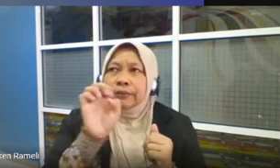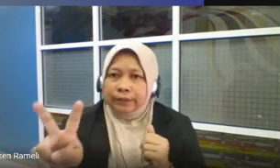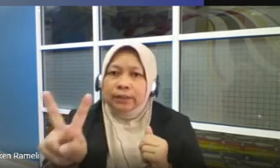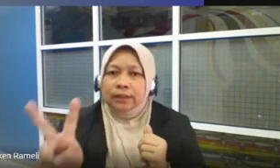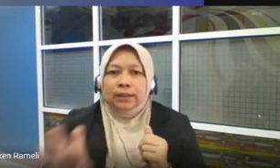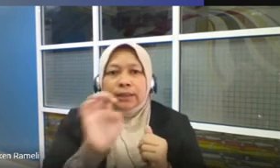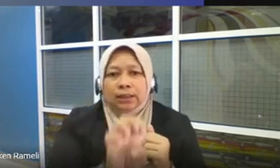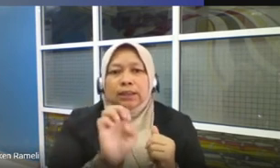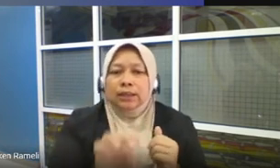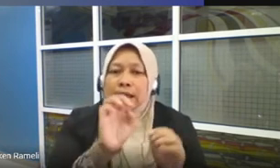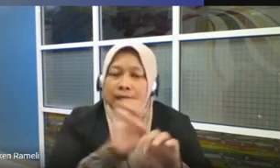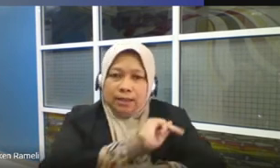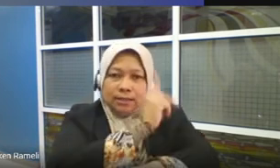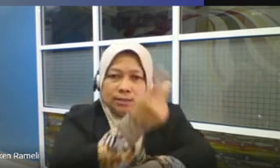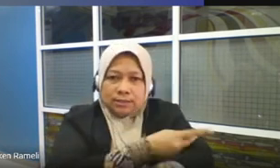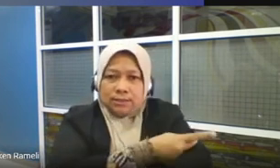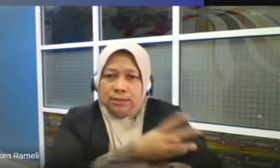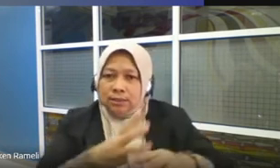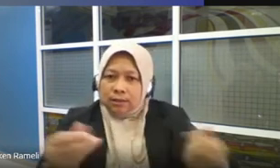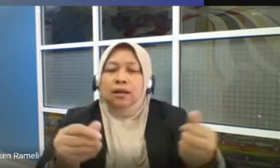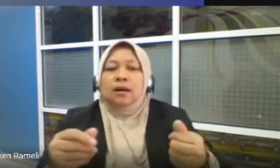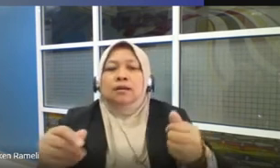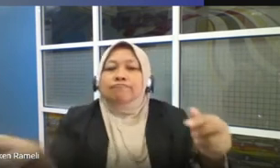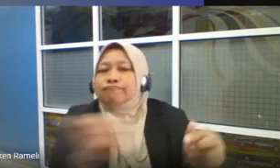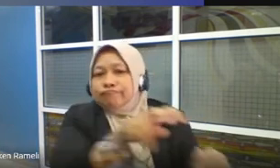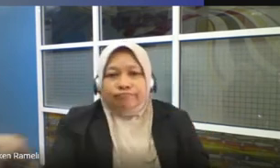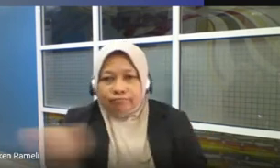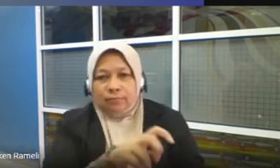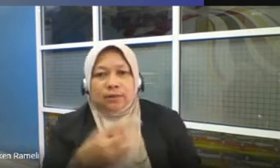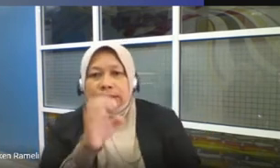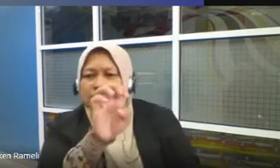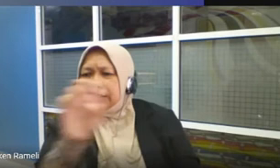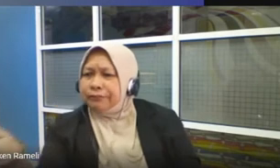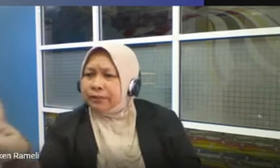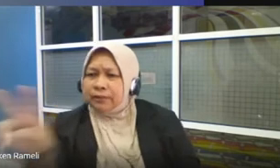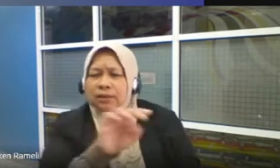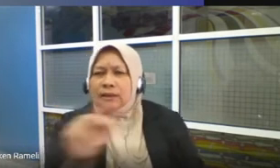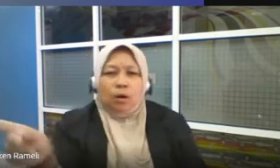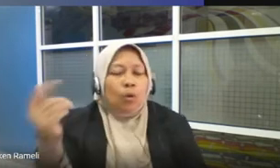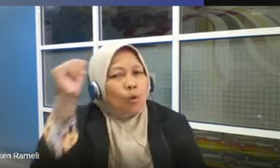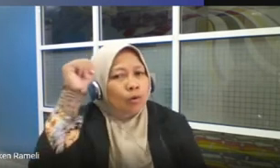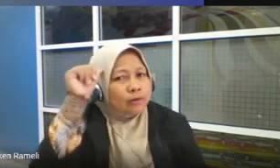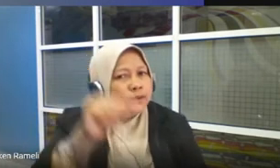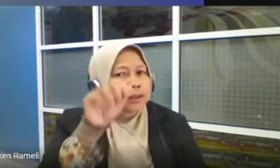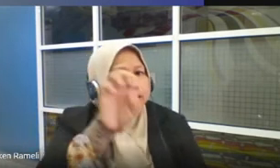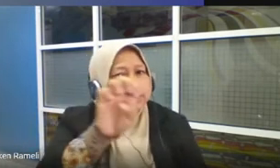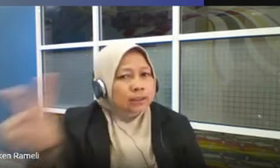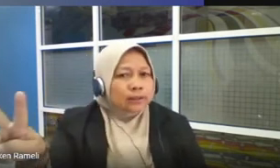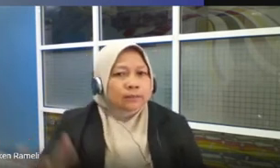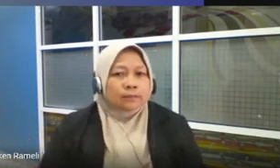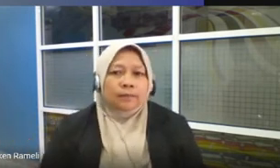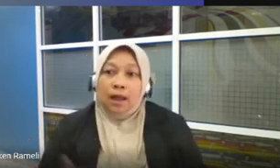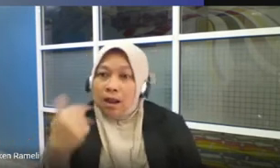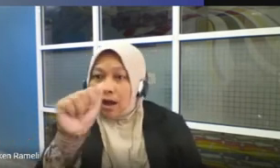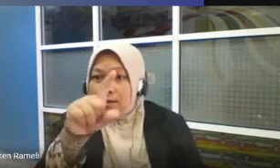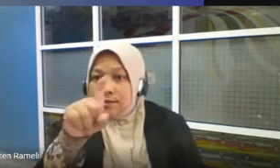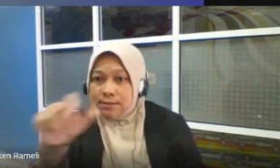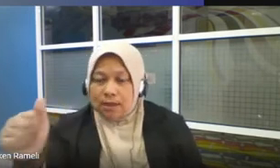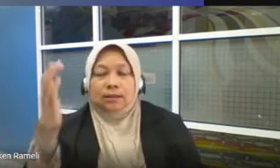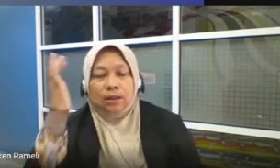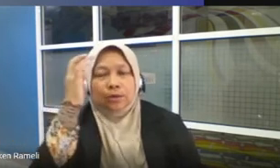EEV ni, Energy Efficient Vehicle. Okay, dia highlightkan EEV. Orang senang nak ingat, kalau Azia, it